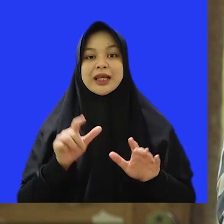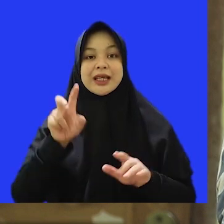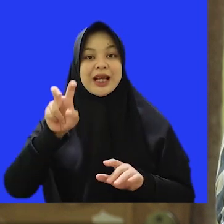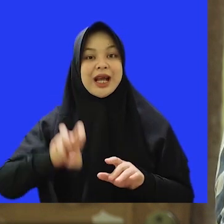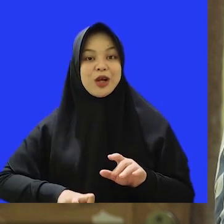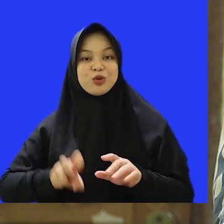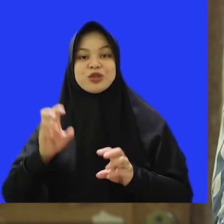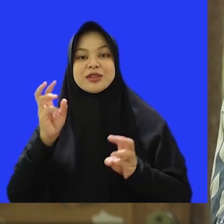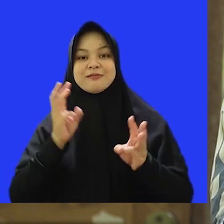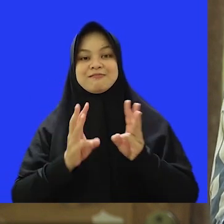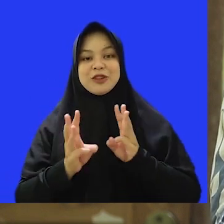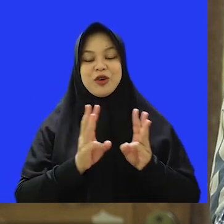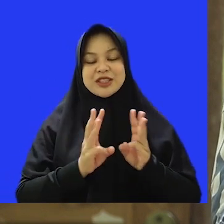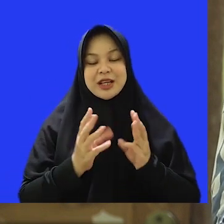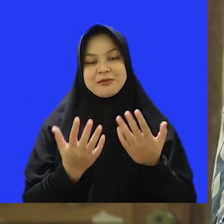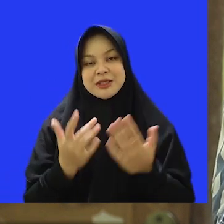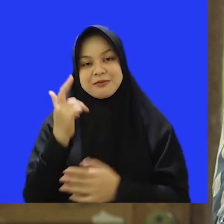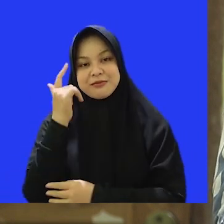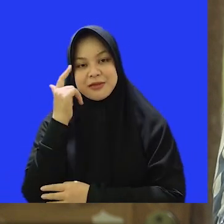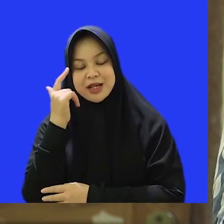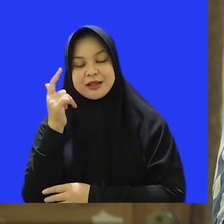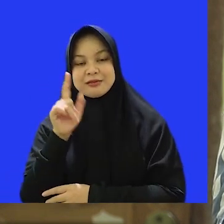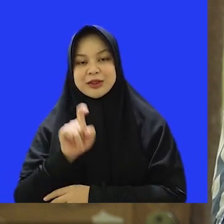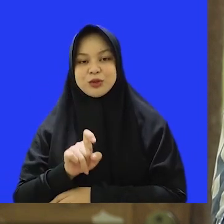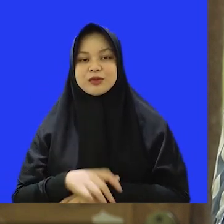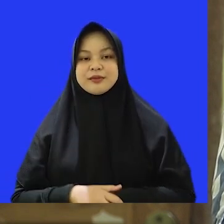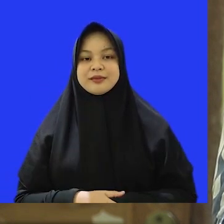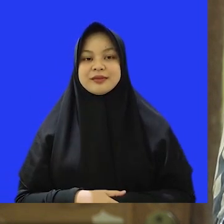yang harus dipertimbangkan dalam wawancara ya, Pak.